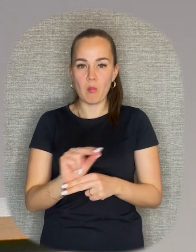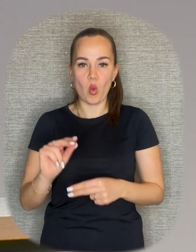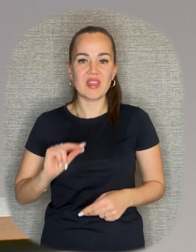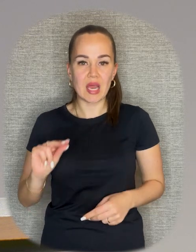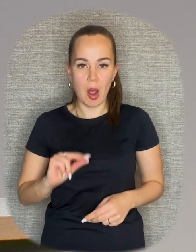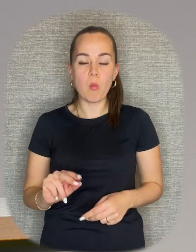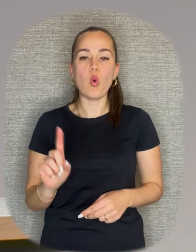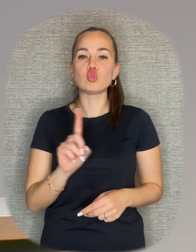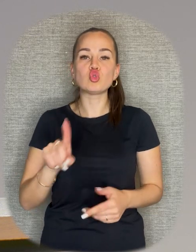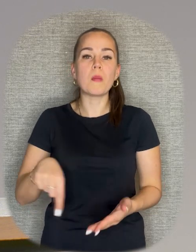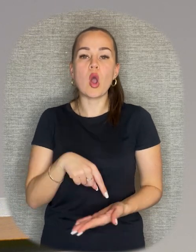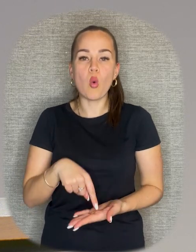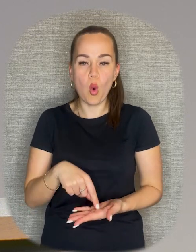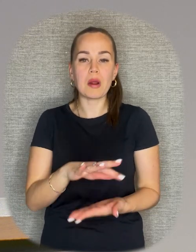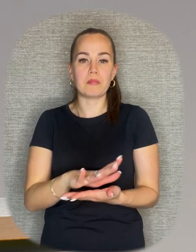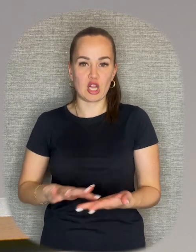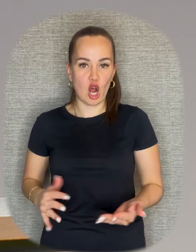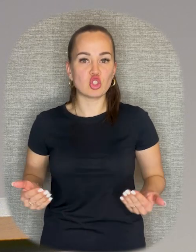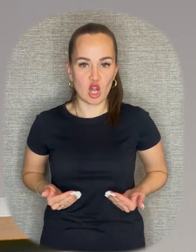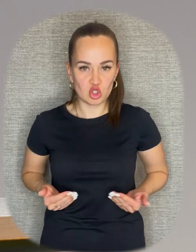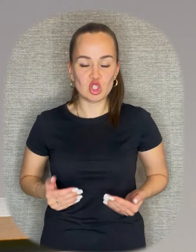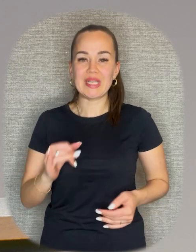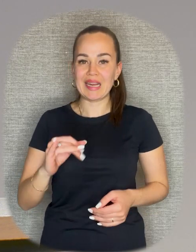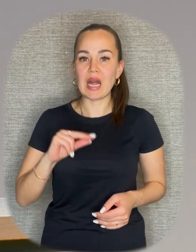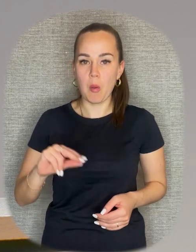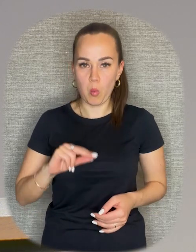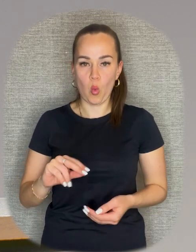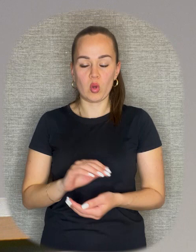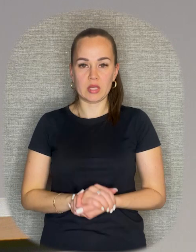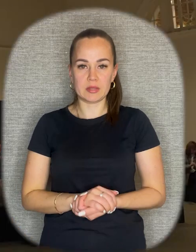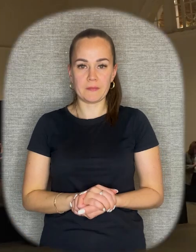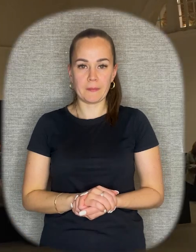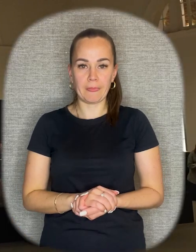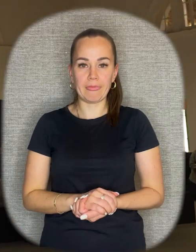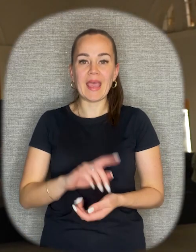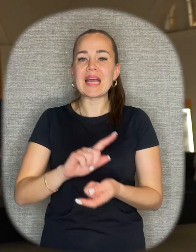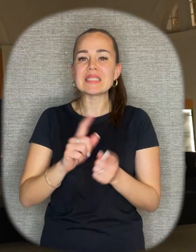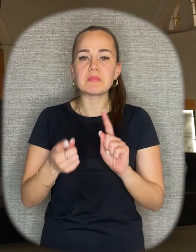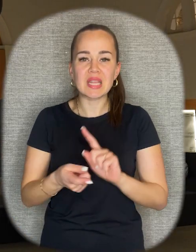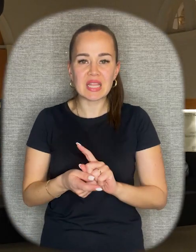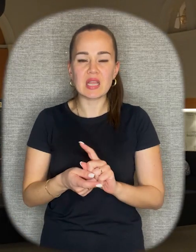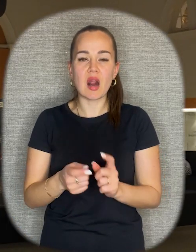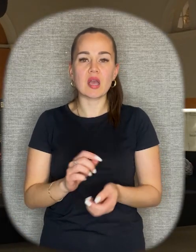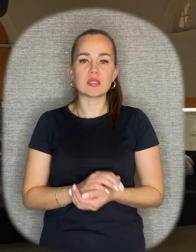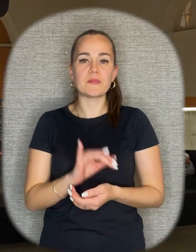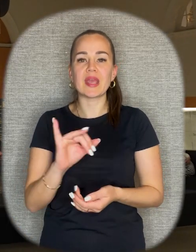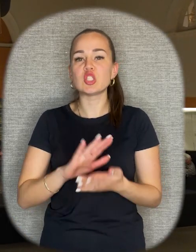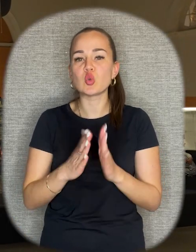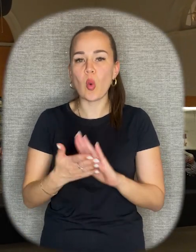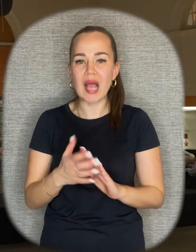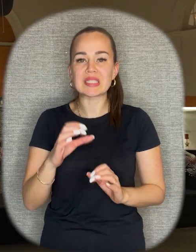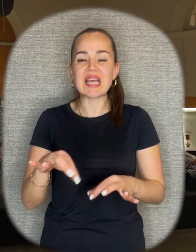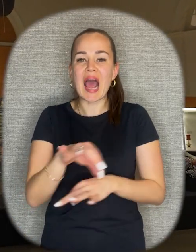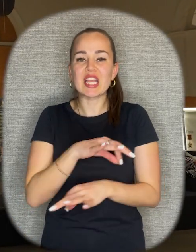противоаварийные ремонтные работы для того чтобы город продолжал жить продолжал работать кардинально изменилась